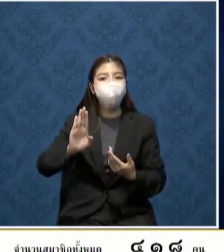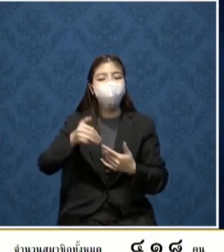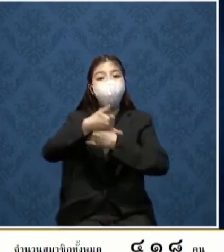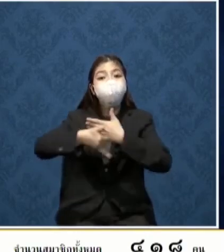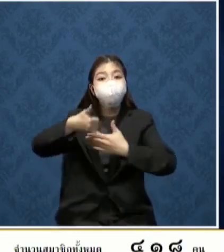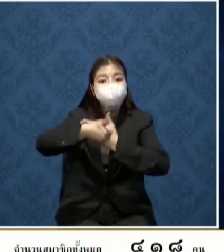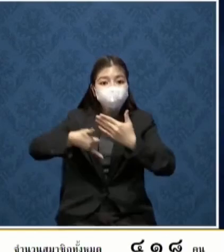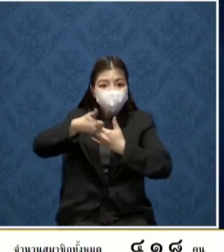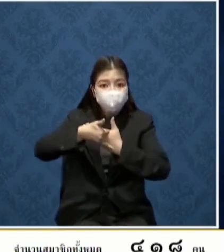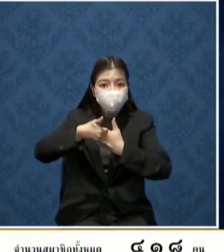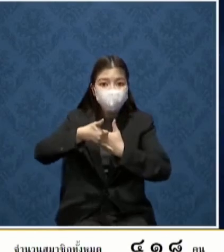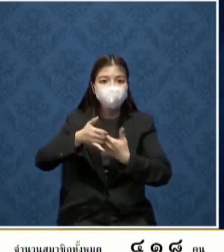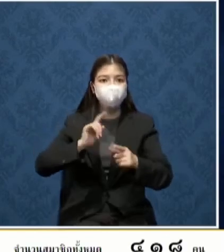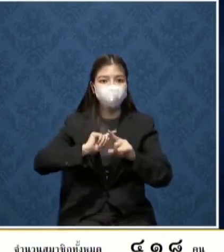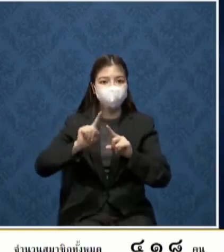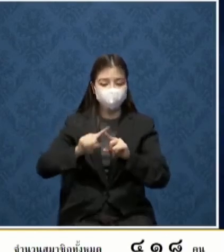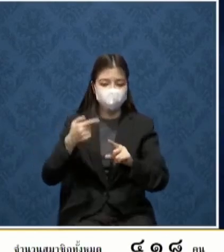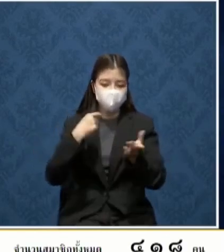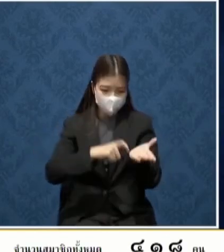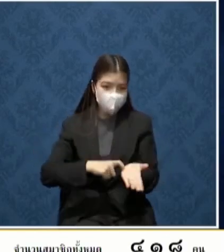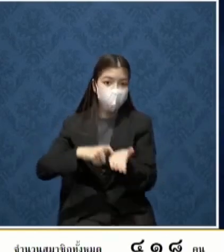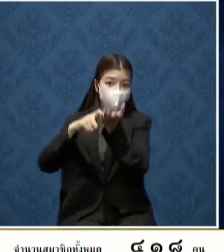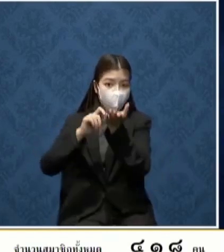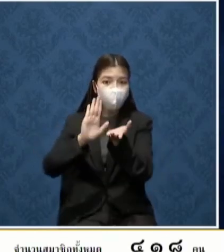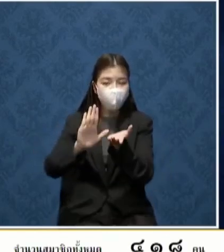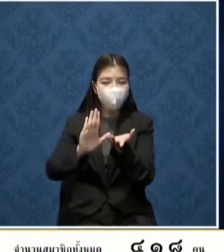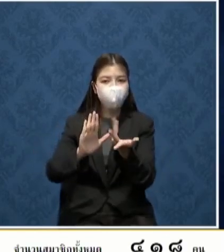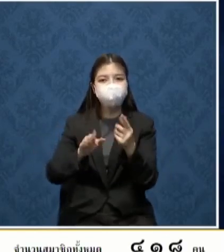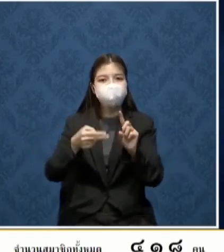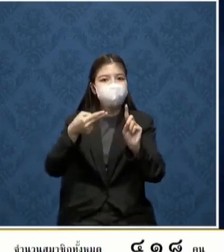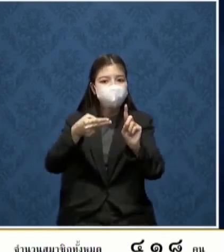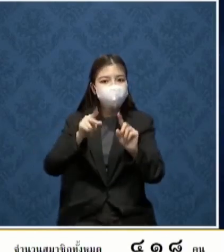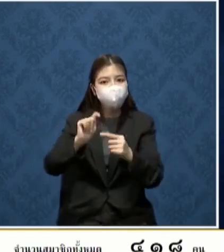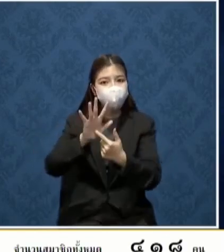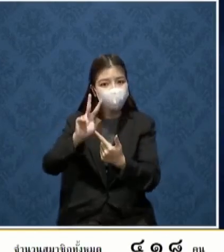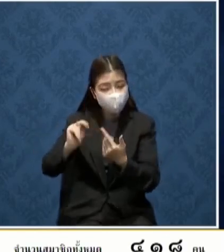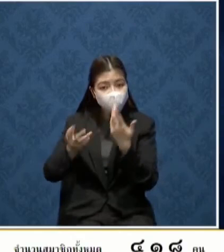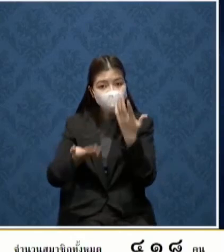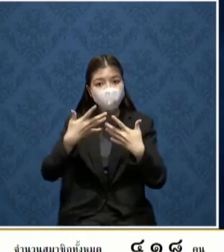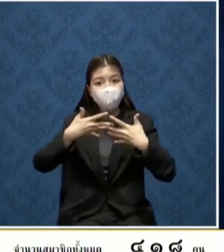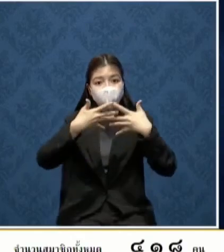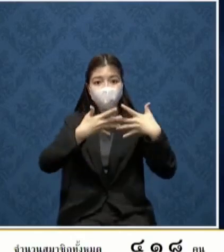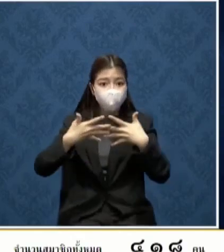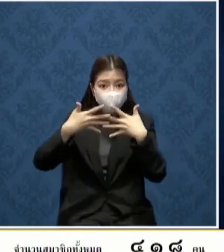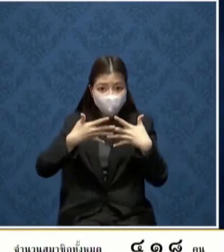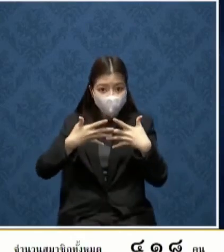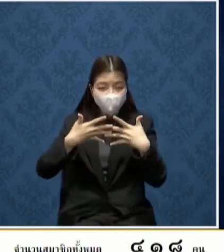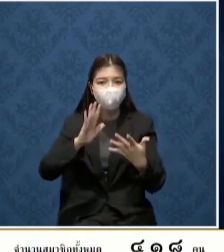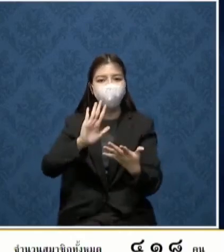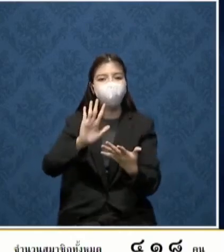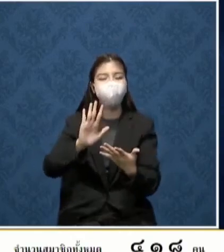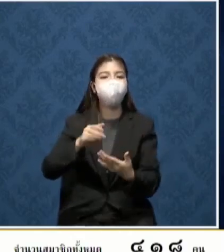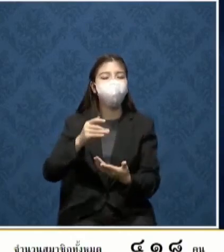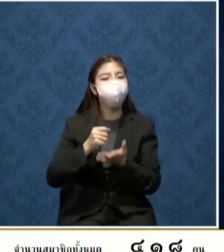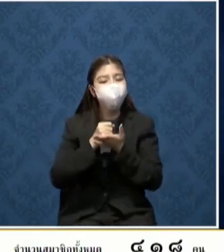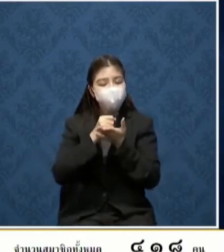นส่งสินค้าน้ำหนักมากกา 1,000 ตันหอจะเปบิษัทจากสารัเมกาที่เคยกู้เรือดำน้ำของประเทศอ